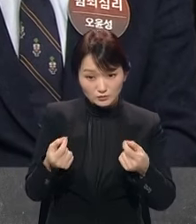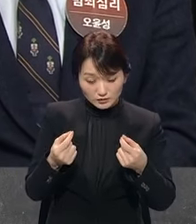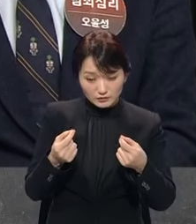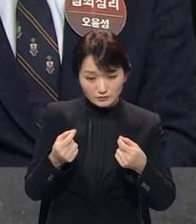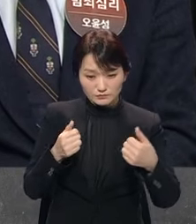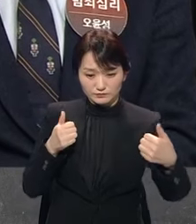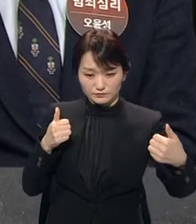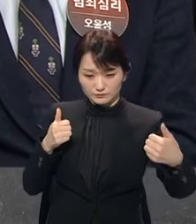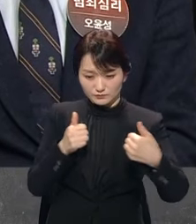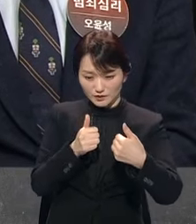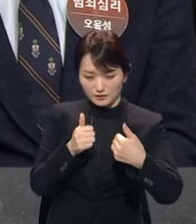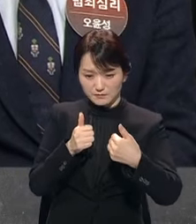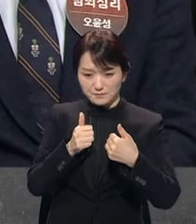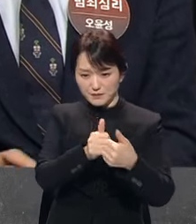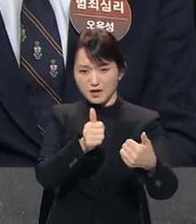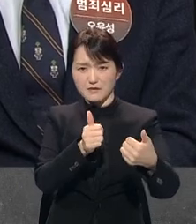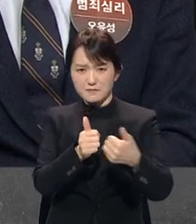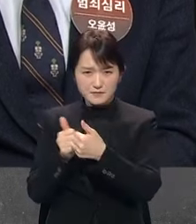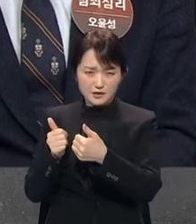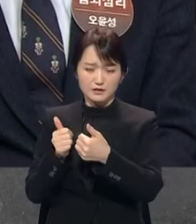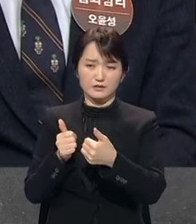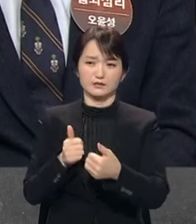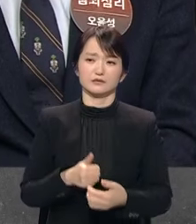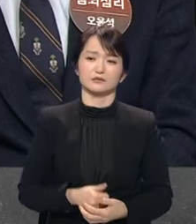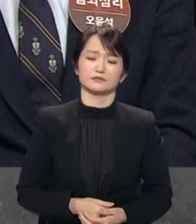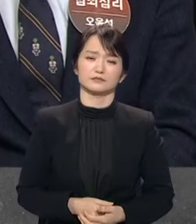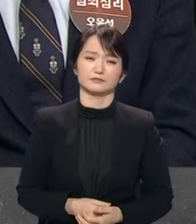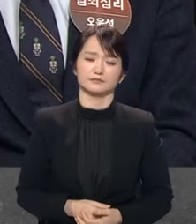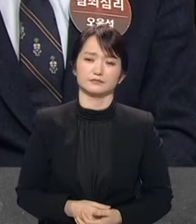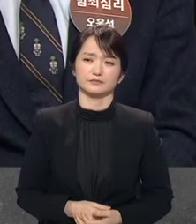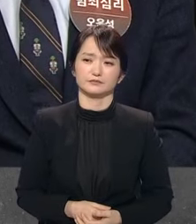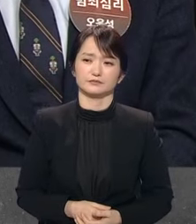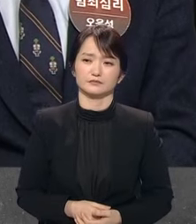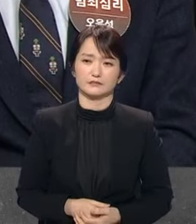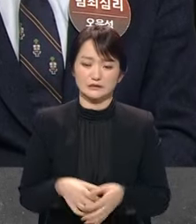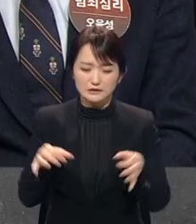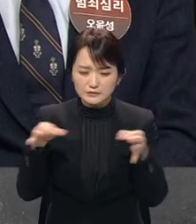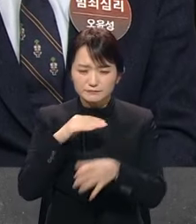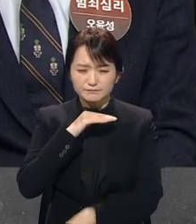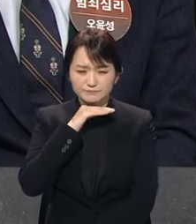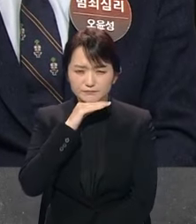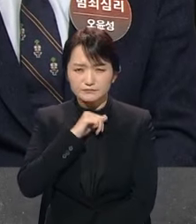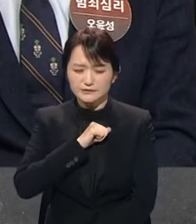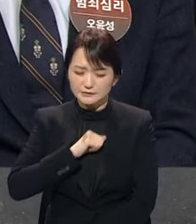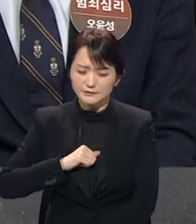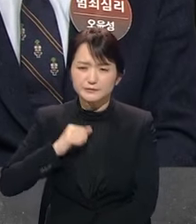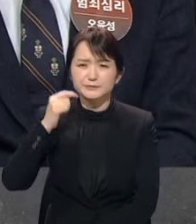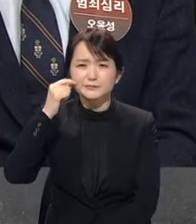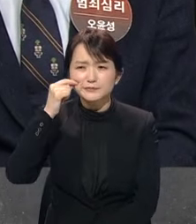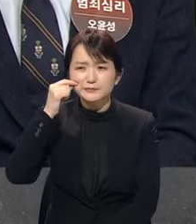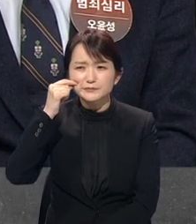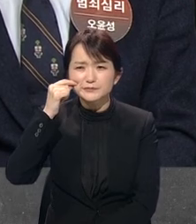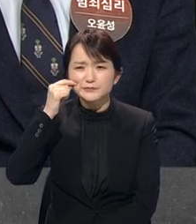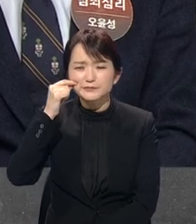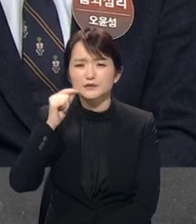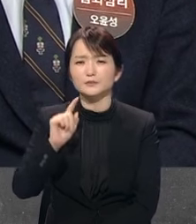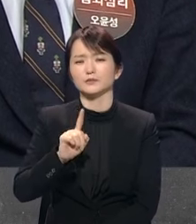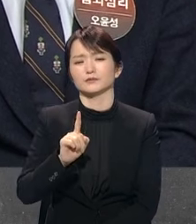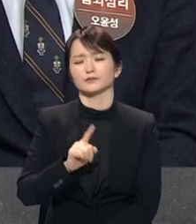갖다 마주치는 그런 모습. 그래서 사실 순간을 참지 못하게 되면 저기에서 운이 나쁘면